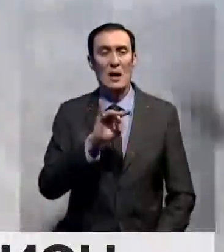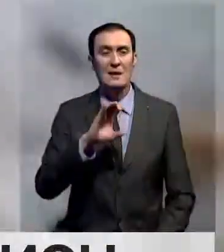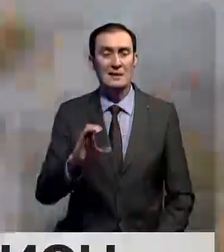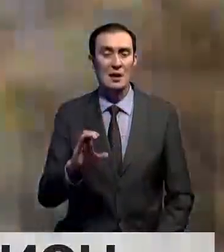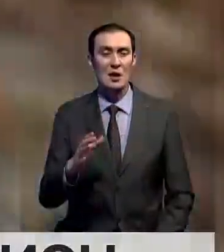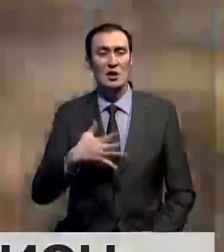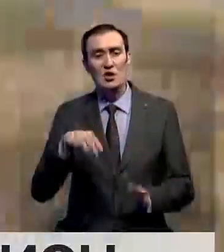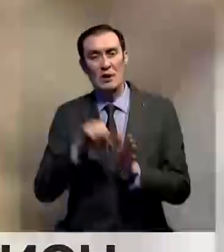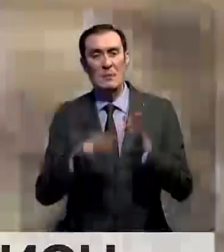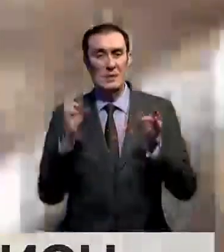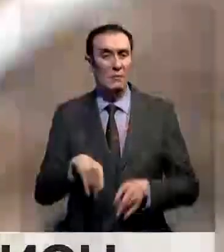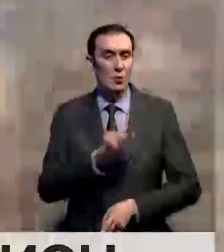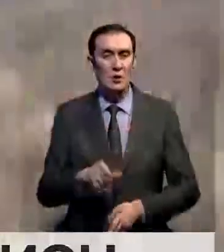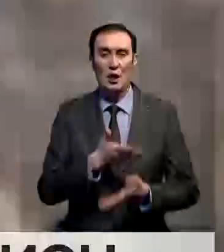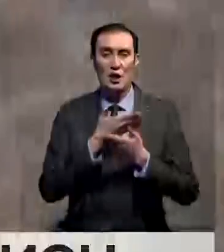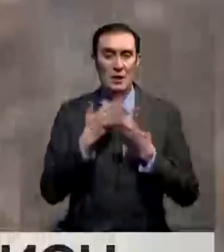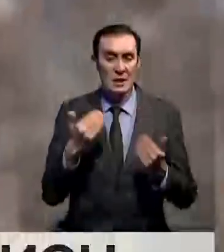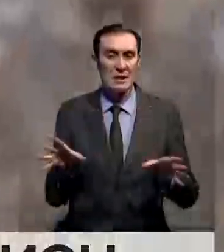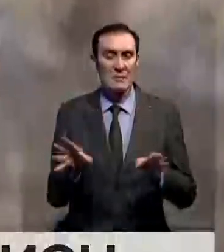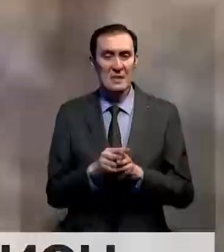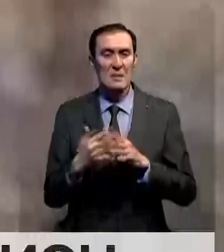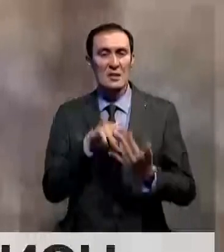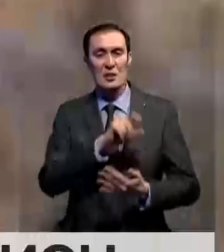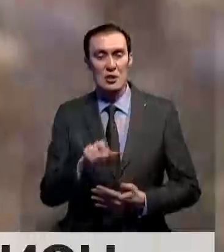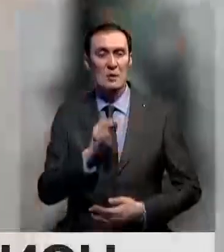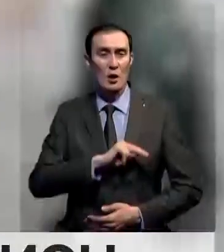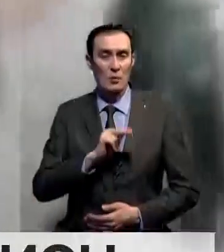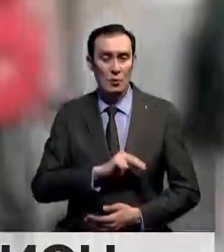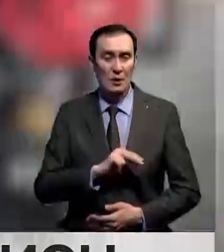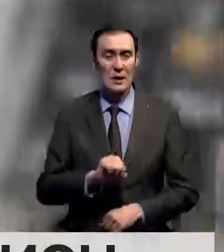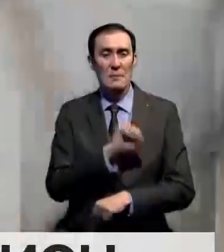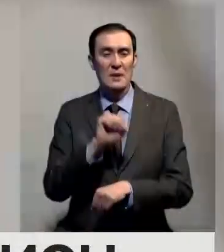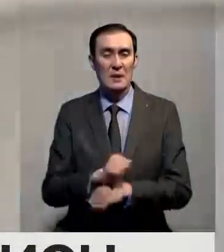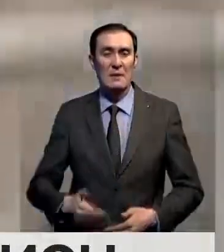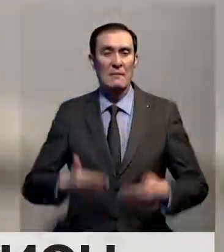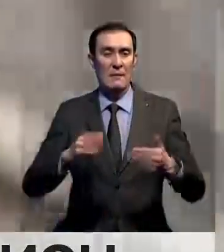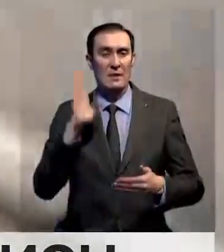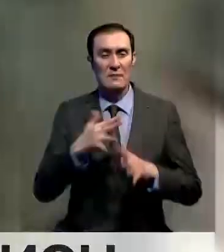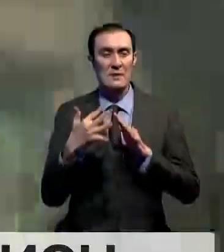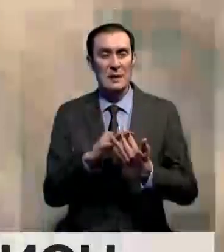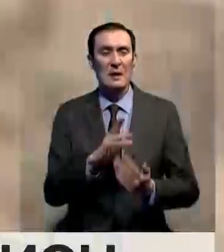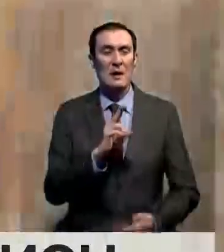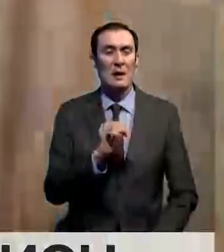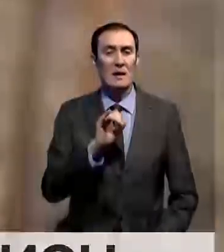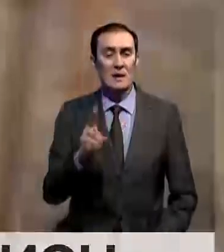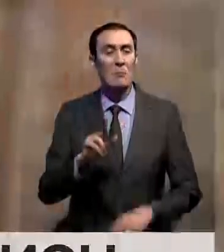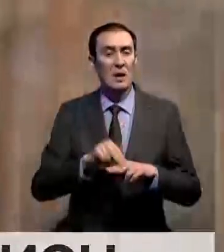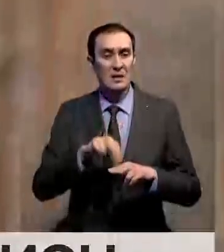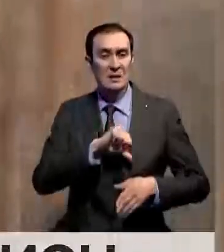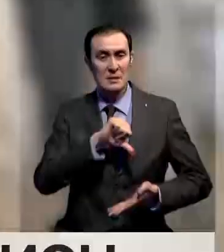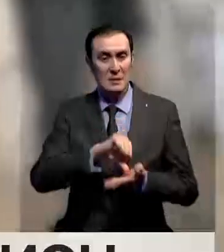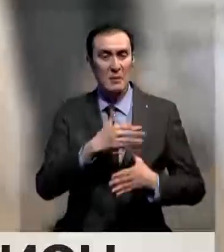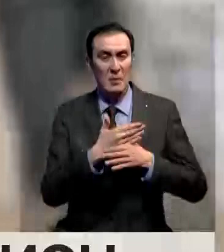Арысь. Жертв и пострадавших нет. Совместно с сельчанами работают над перекрытием воды в селе Карнаки полицейские.